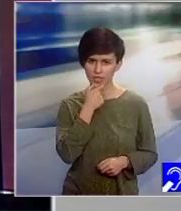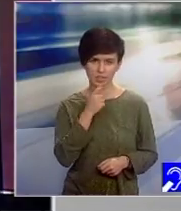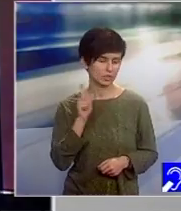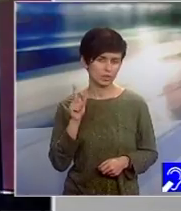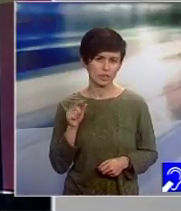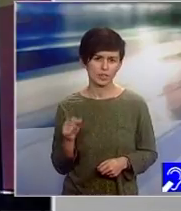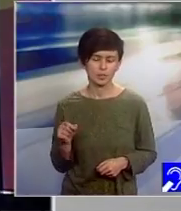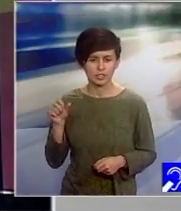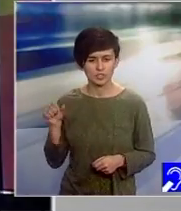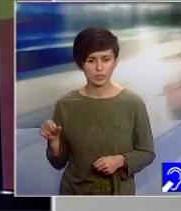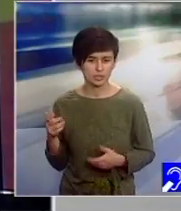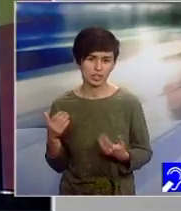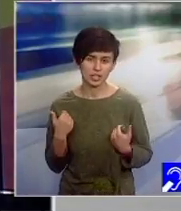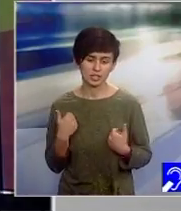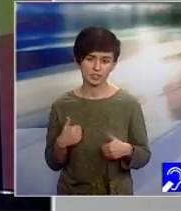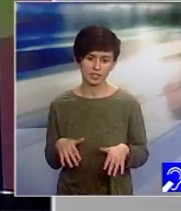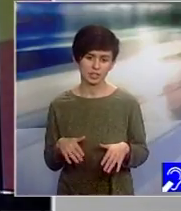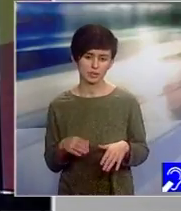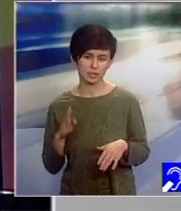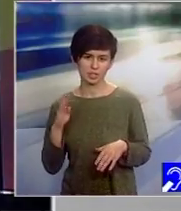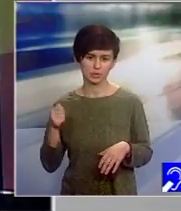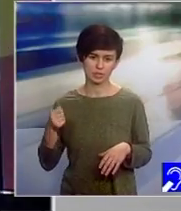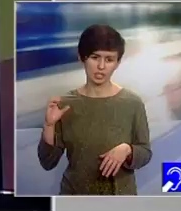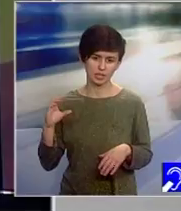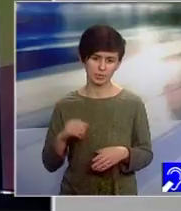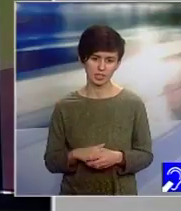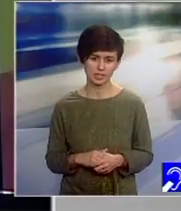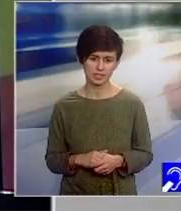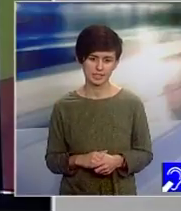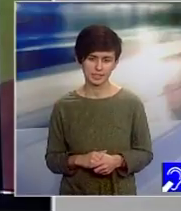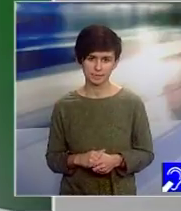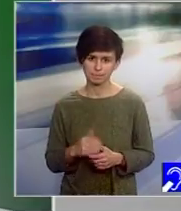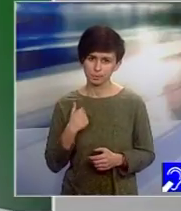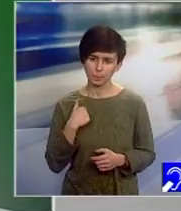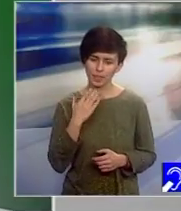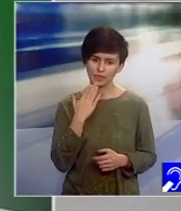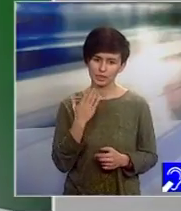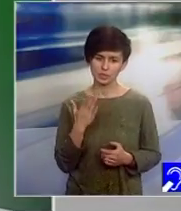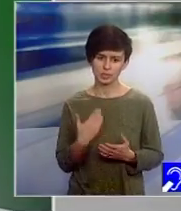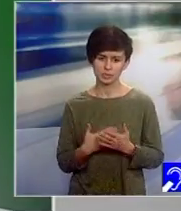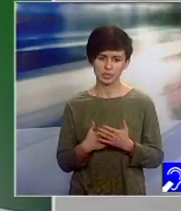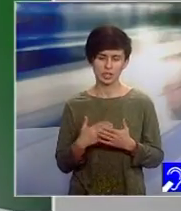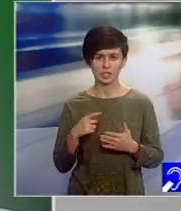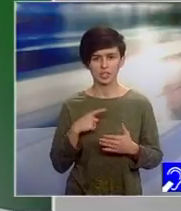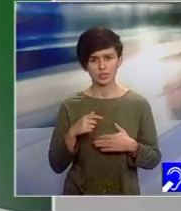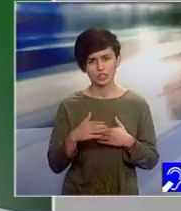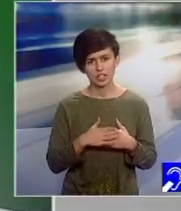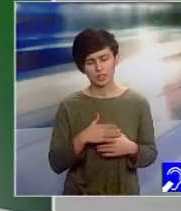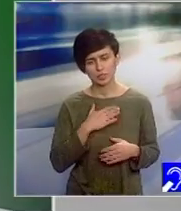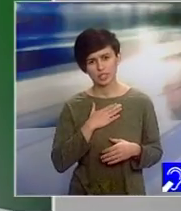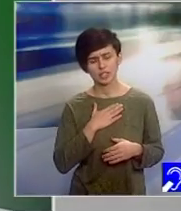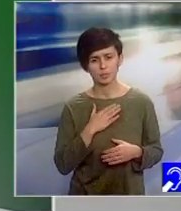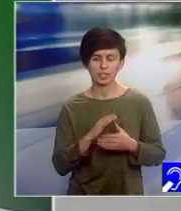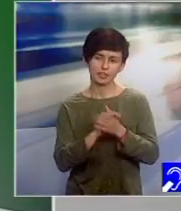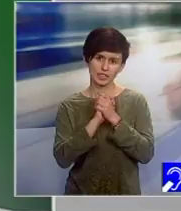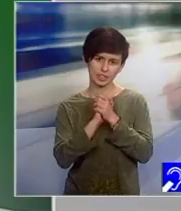100% promovabilitate. Și cred că tot așa vom merge. Eu vă mulțumesc că ați fost alături de mine în această seară. Felicitări